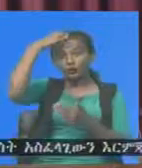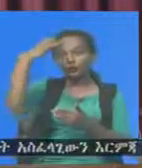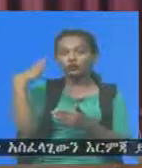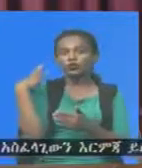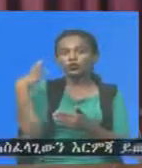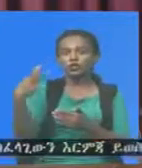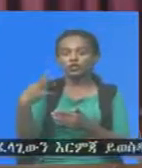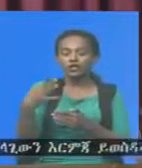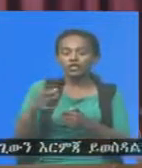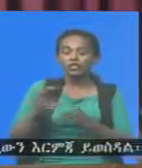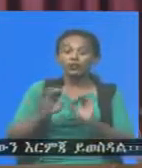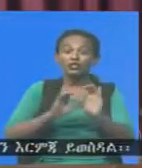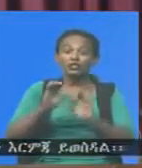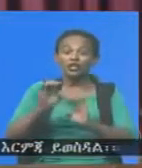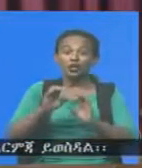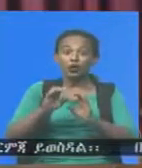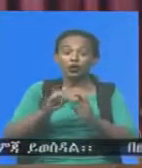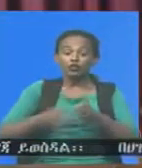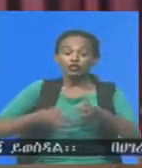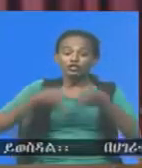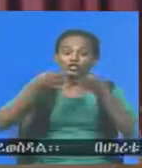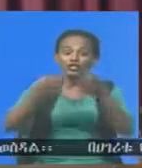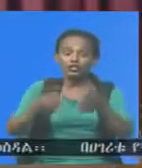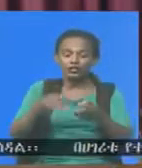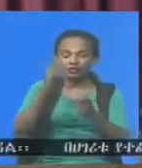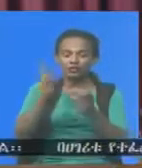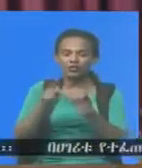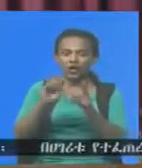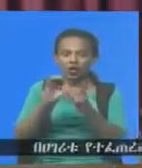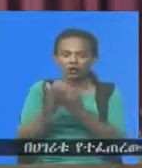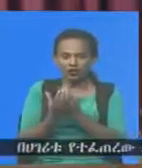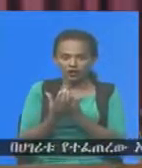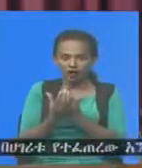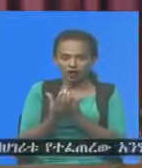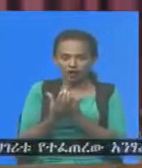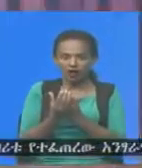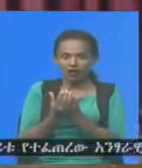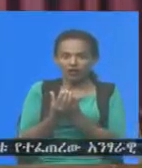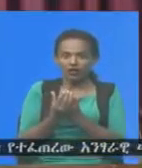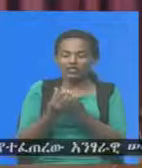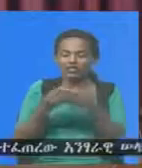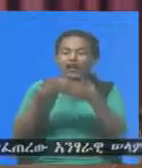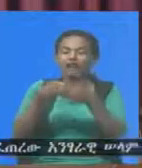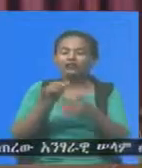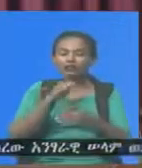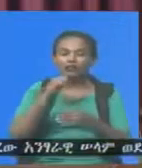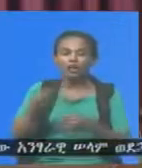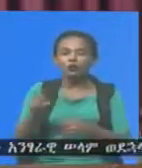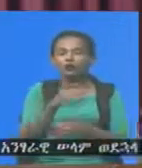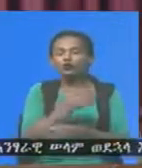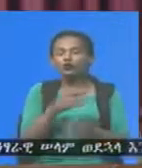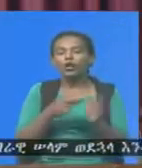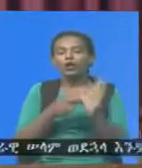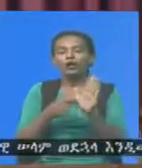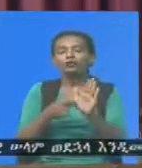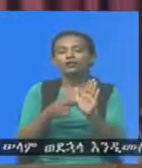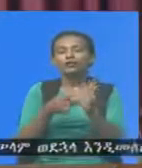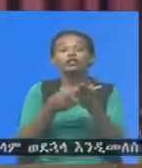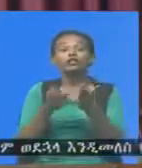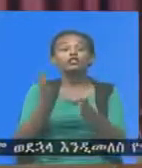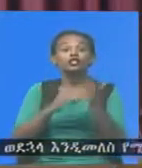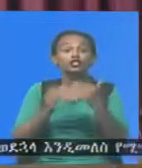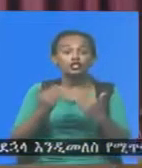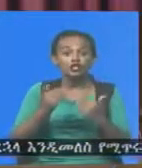የሚደረገው ሽግግር በተሳካ ሁኔታ ያልተመራ መሆኑን ያመለክታል።